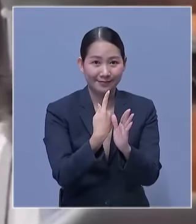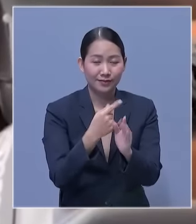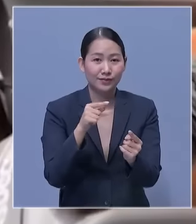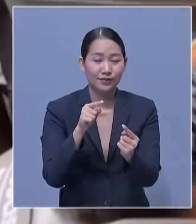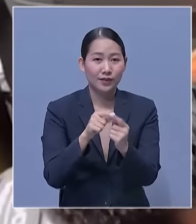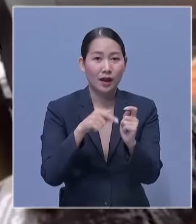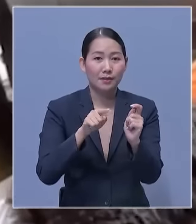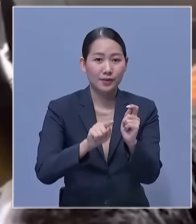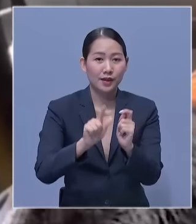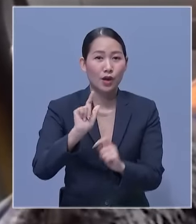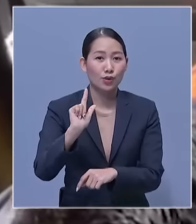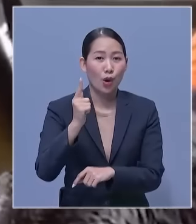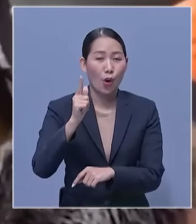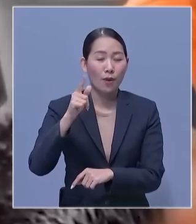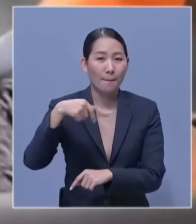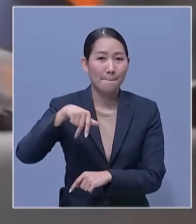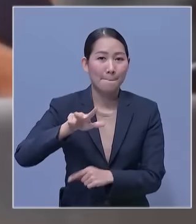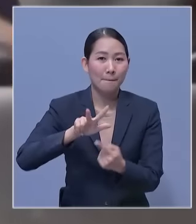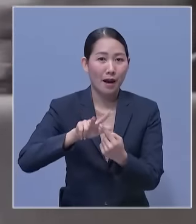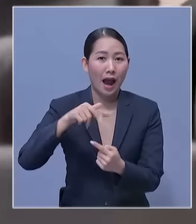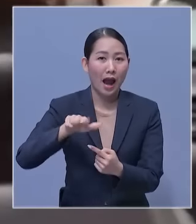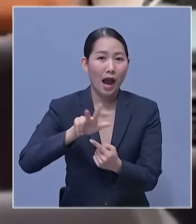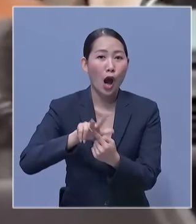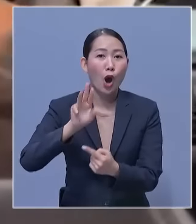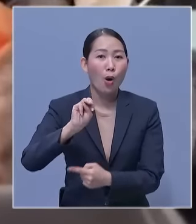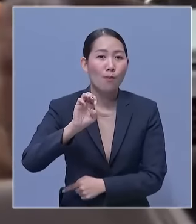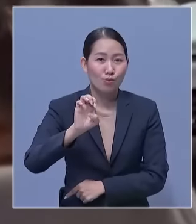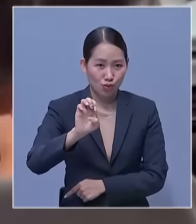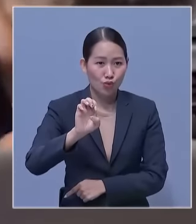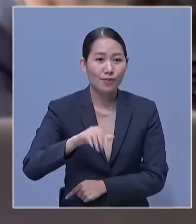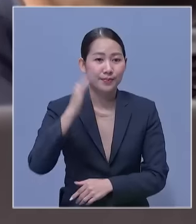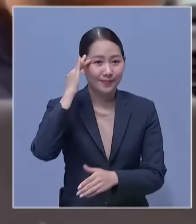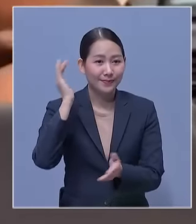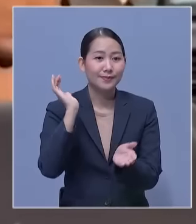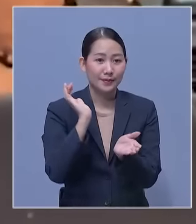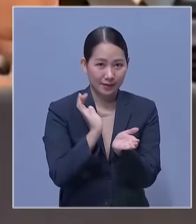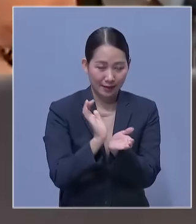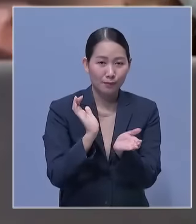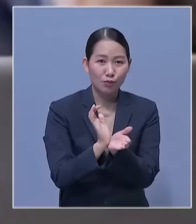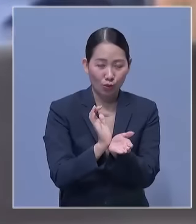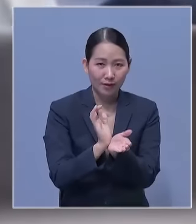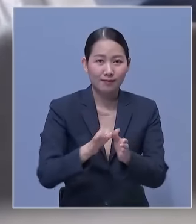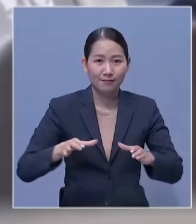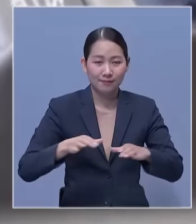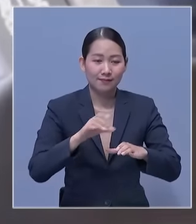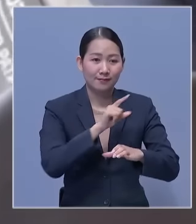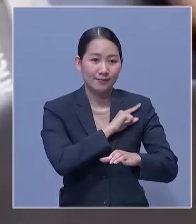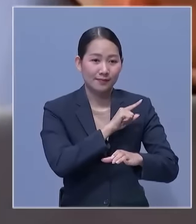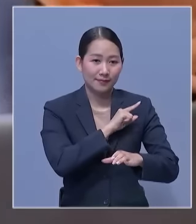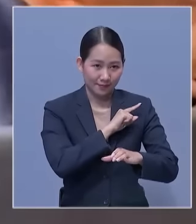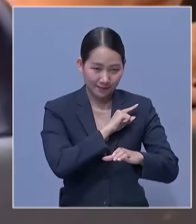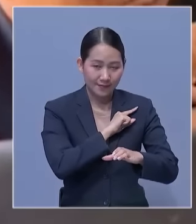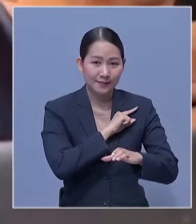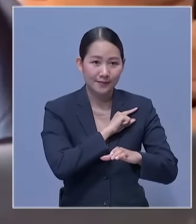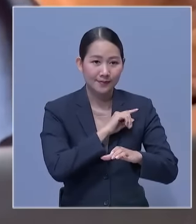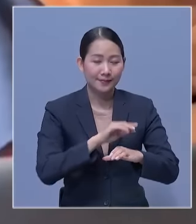เป็นจังหวะที่เจ้าหน้าที่ตำรวจโรงพักทองผาภูมิแล้วก็ตำรวจตระเวณชายแดนนะฮะเจ้าหน้าที่ทหารหน่วยเฉพาะกิจ